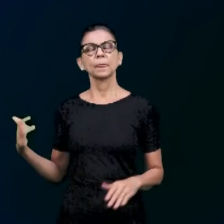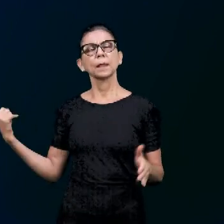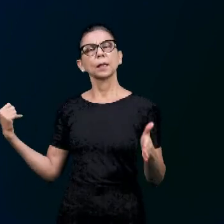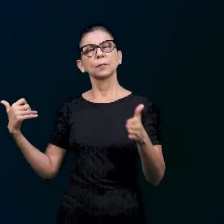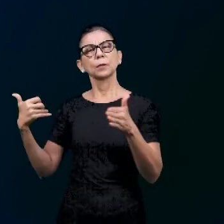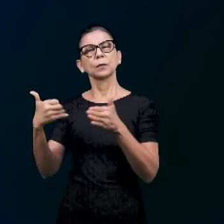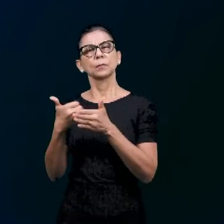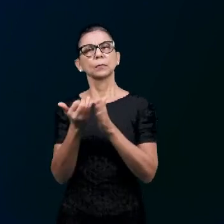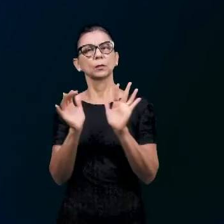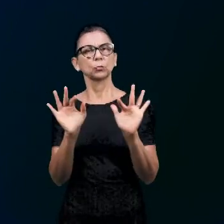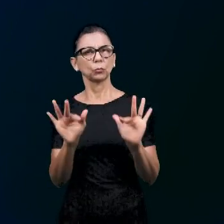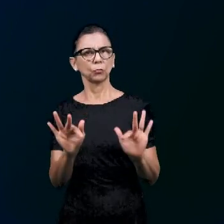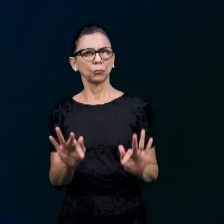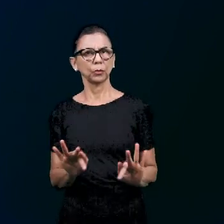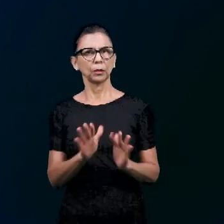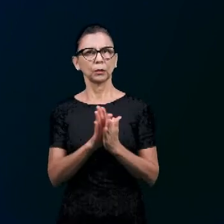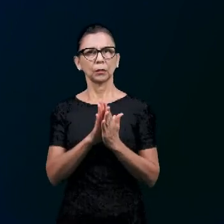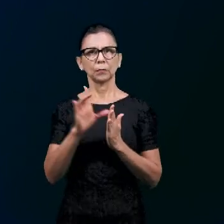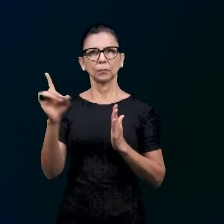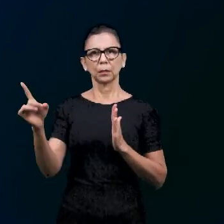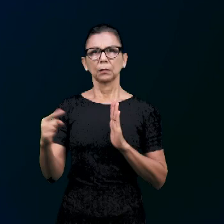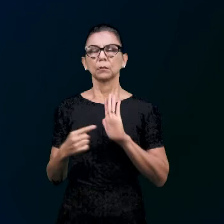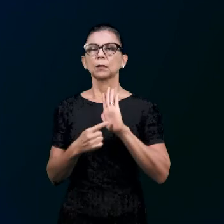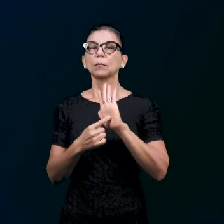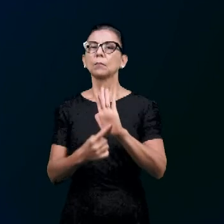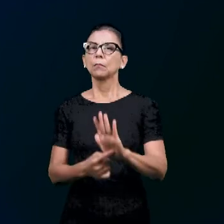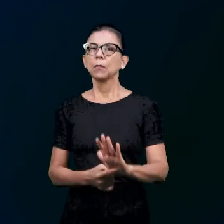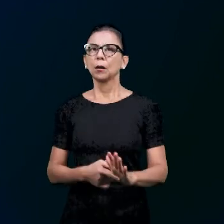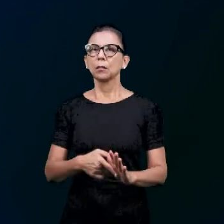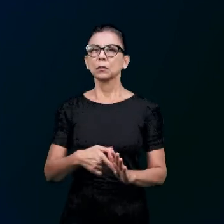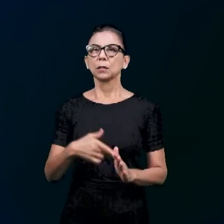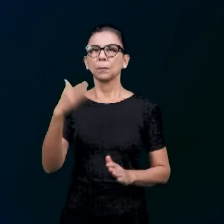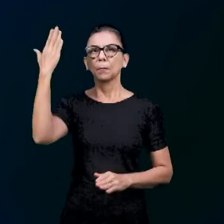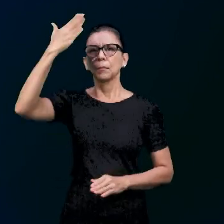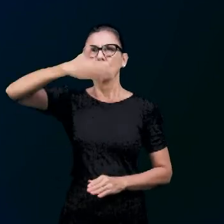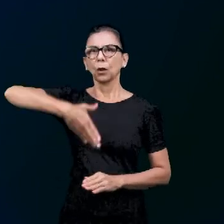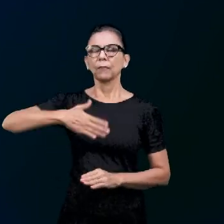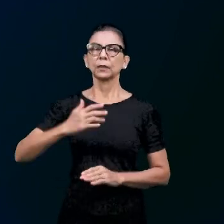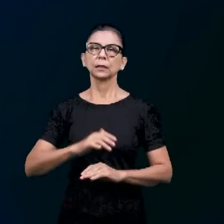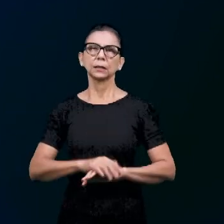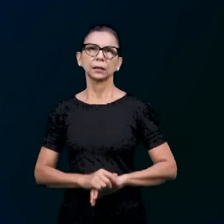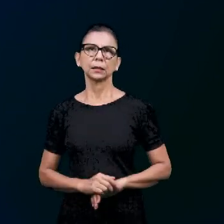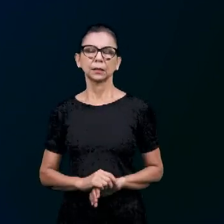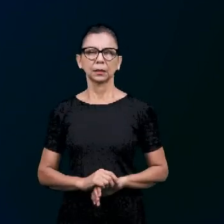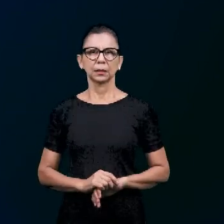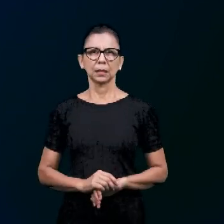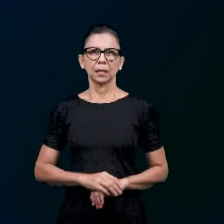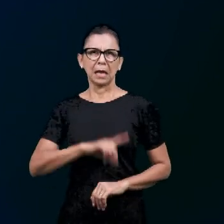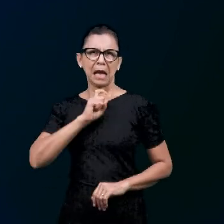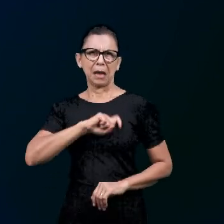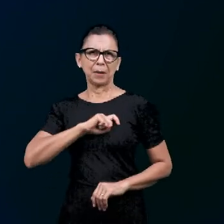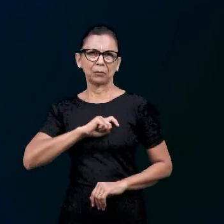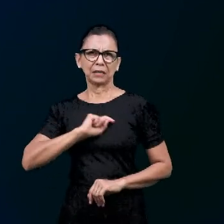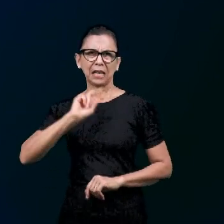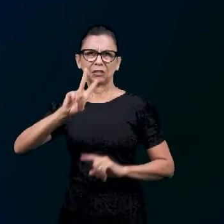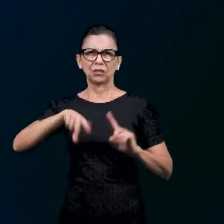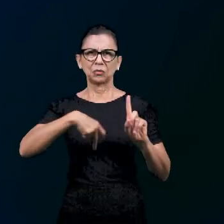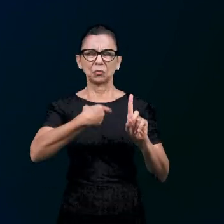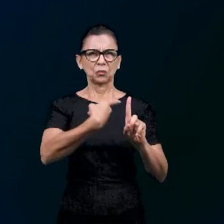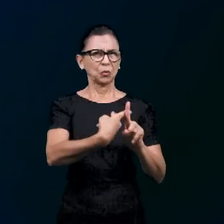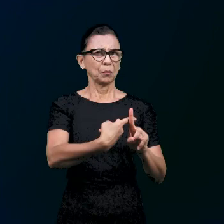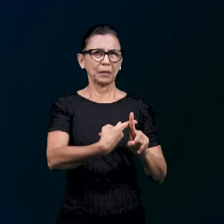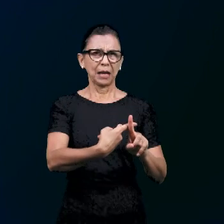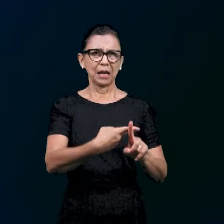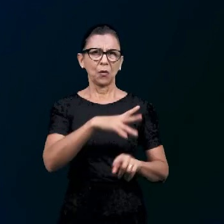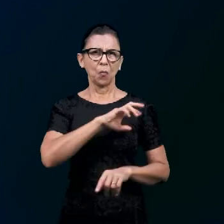dit qu'il y aurait une multiplication de la science, de l'iniquité et l'amour de beaucoup allait se